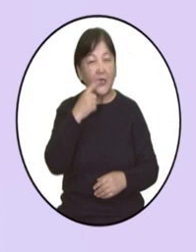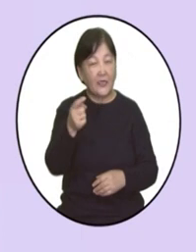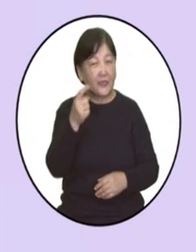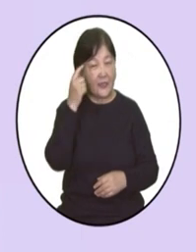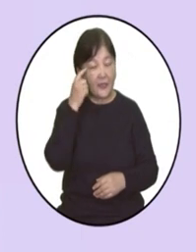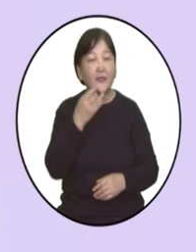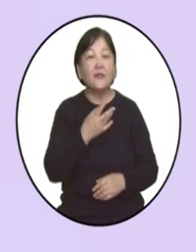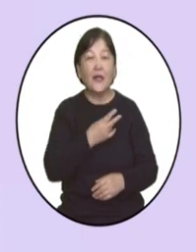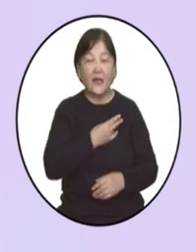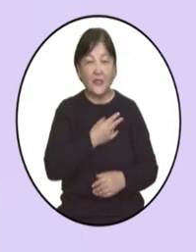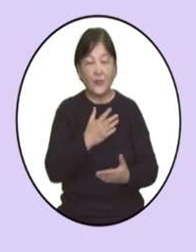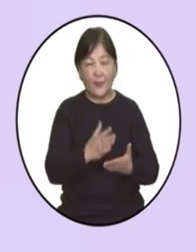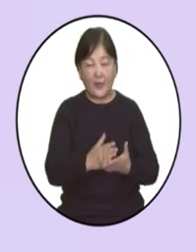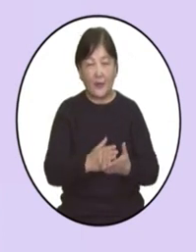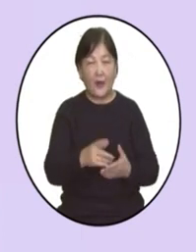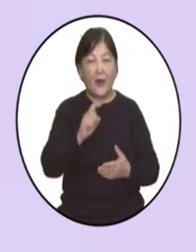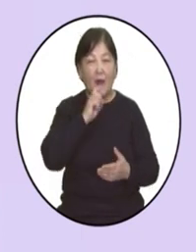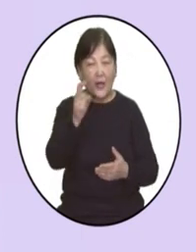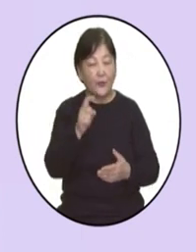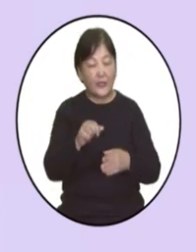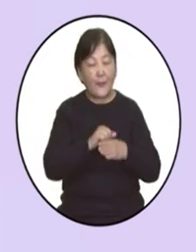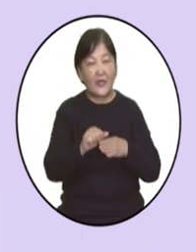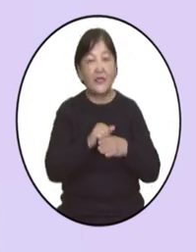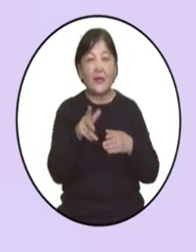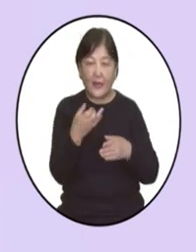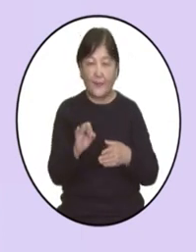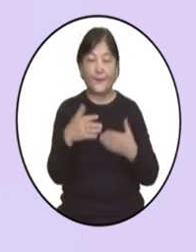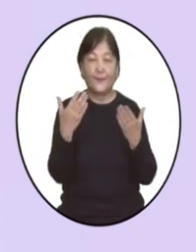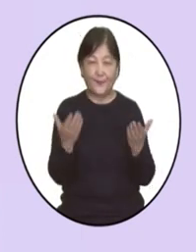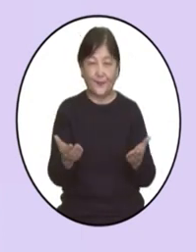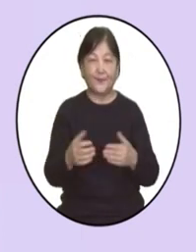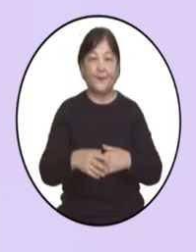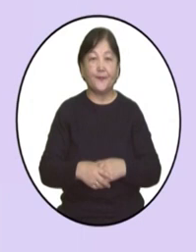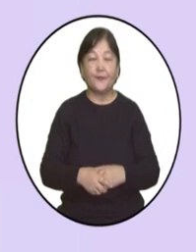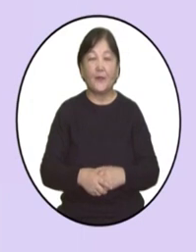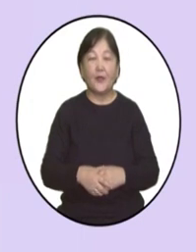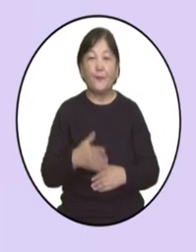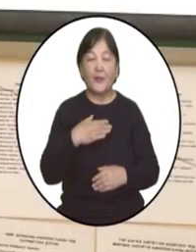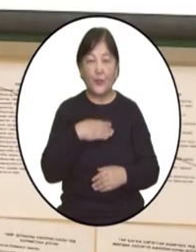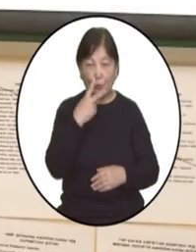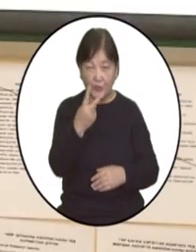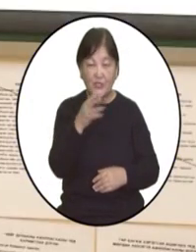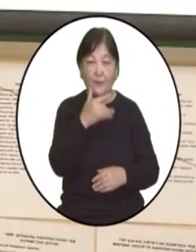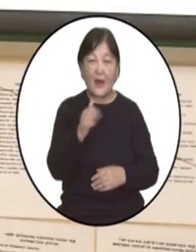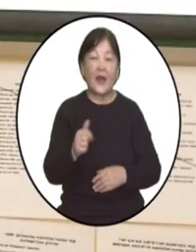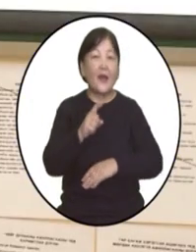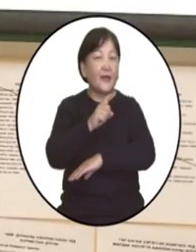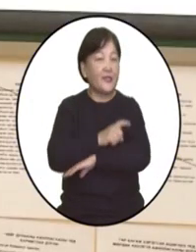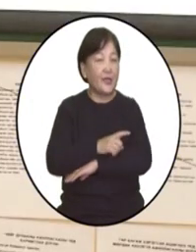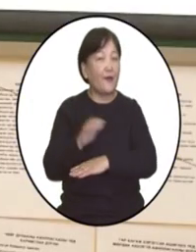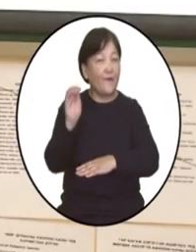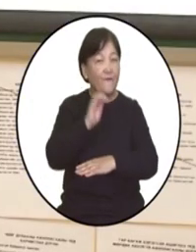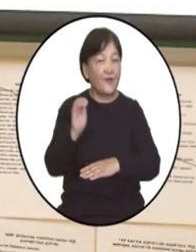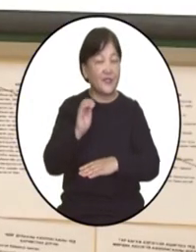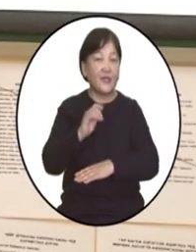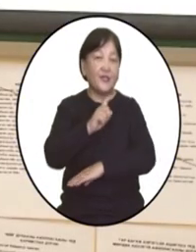гэдэгт найдаж байна. Бүгдээрээ хариултаа бэлдээрэй. За бидний энэ үзэж байгаа хичээл маань физикийн